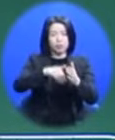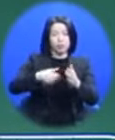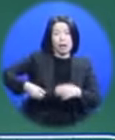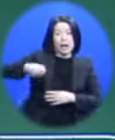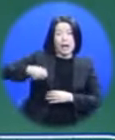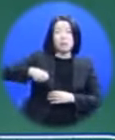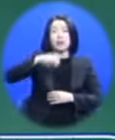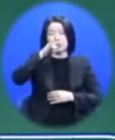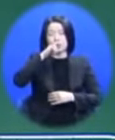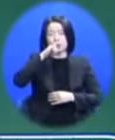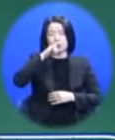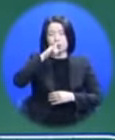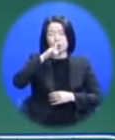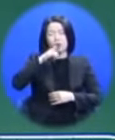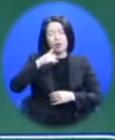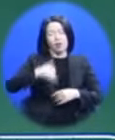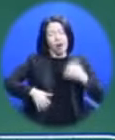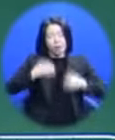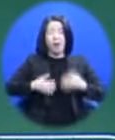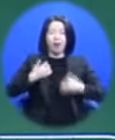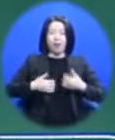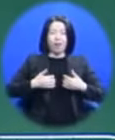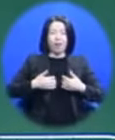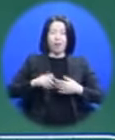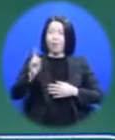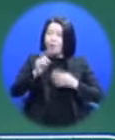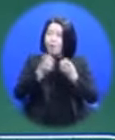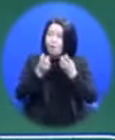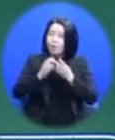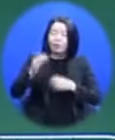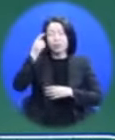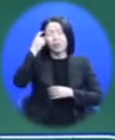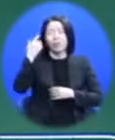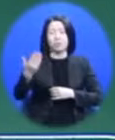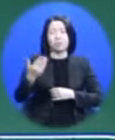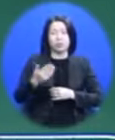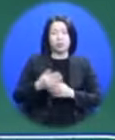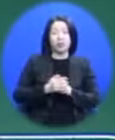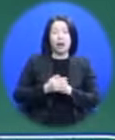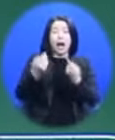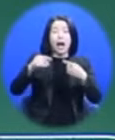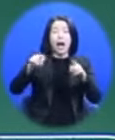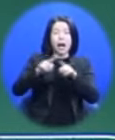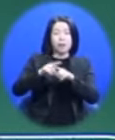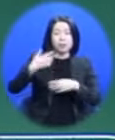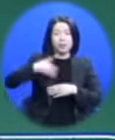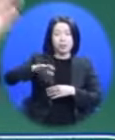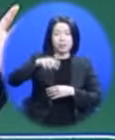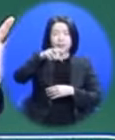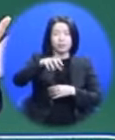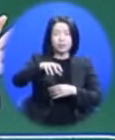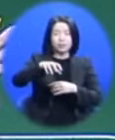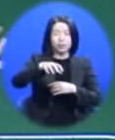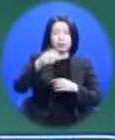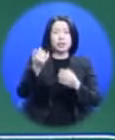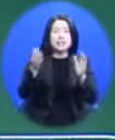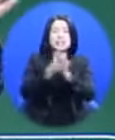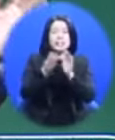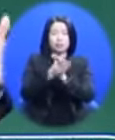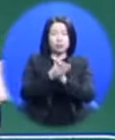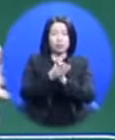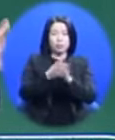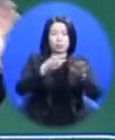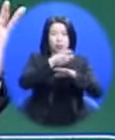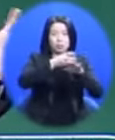있는 거예요. 너무 반가워서 어떻게 된 거냐고 알아보니까 함께 갔던 현지인 자매의 친구인데 그